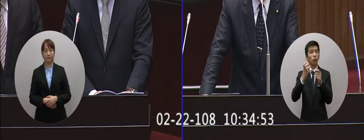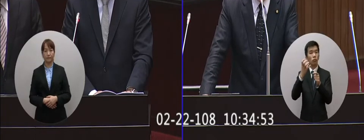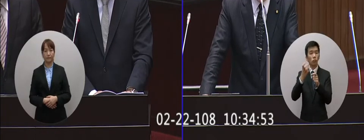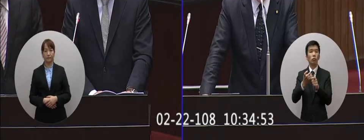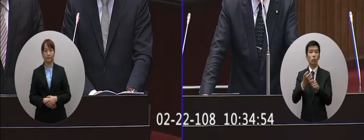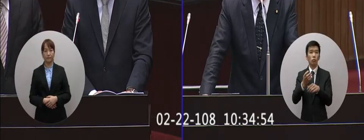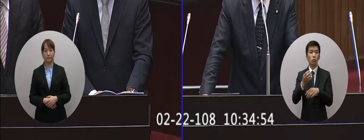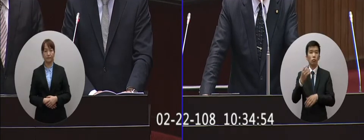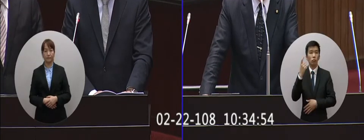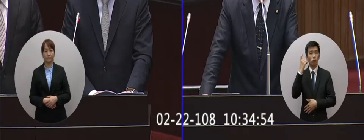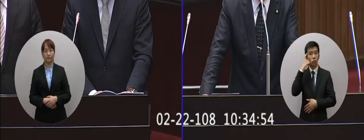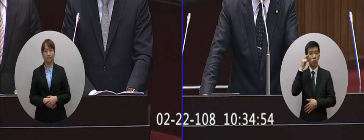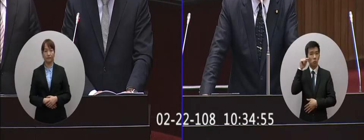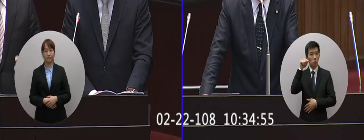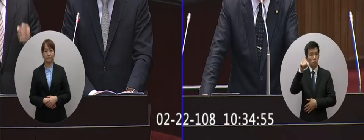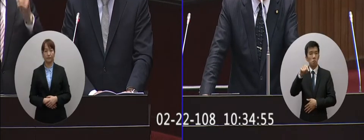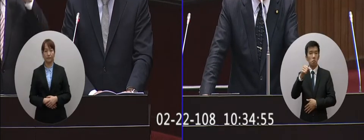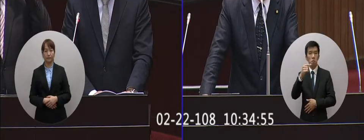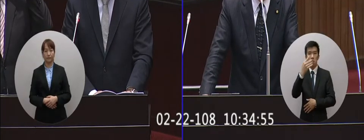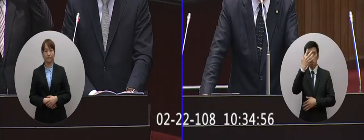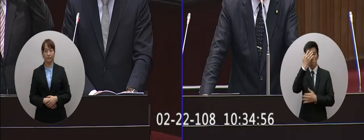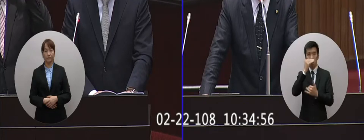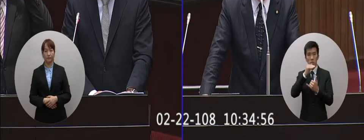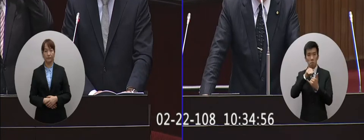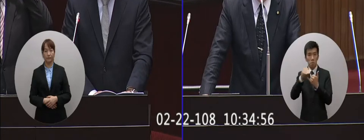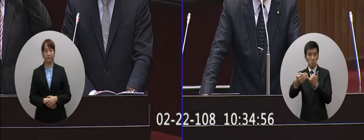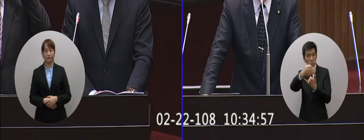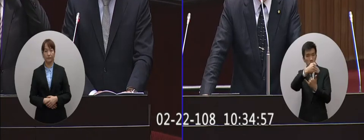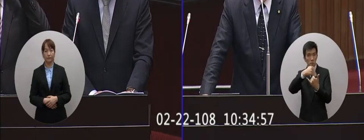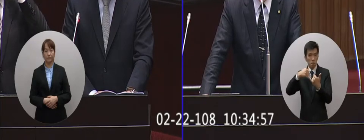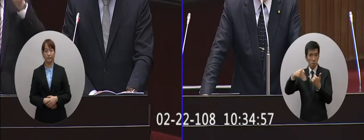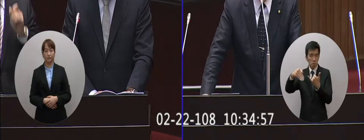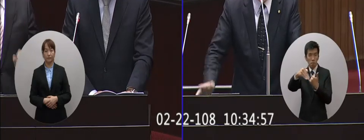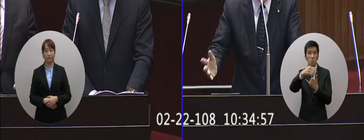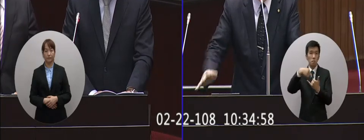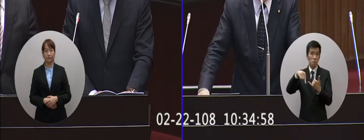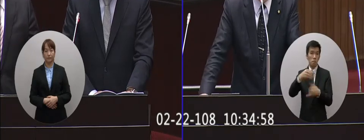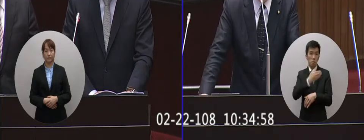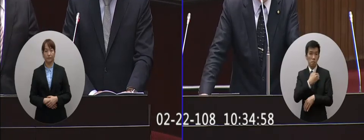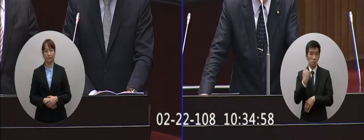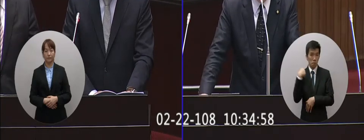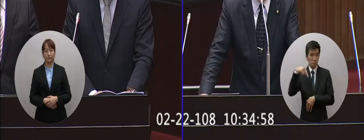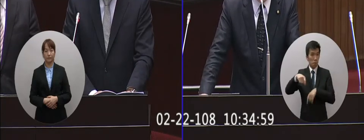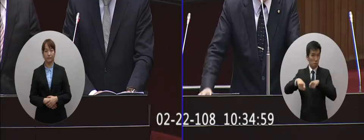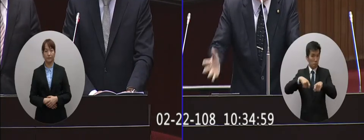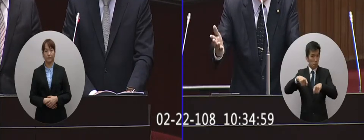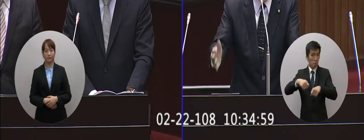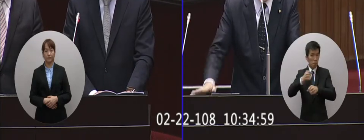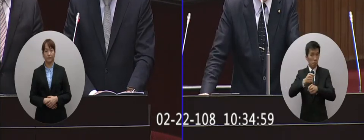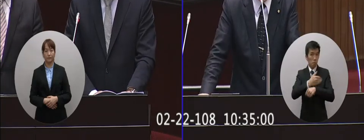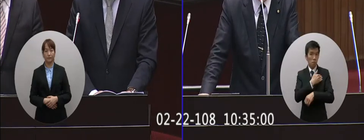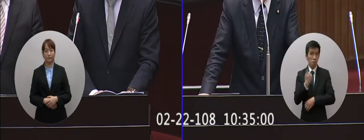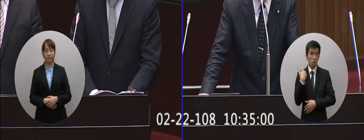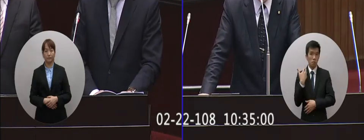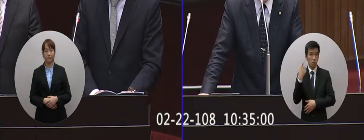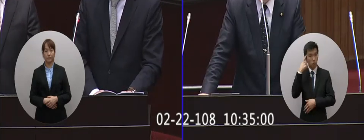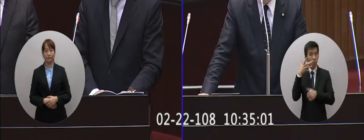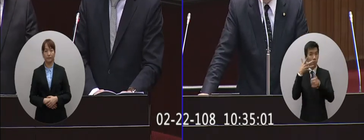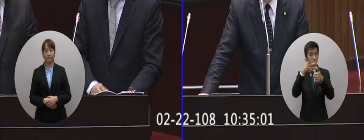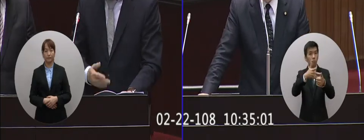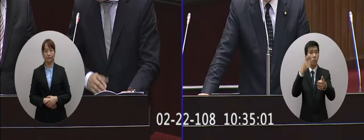2040来完成高铁环岛高铁的这一种计划？请教一下部长，你认为你的看法如